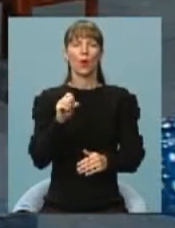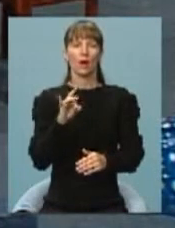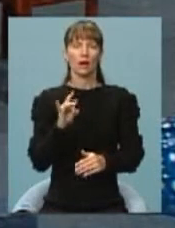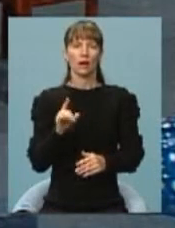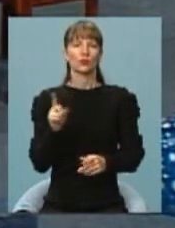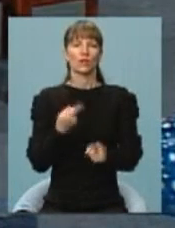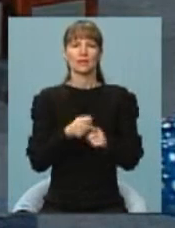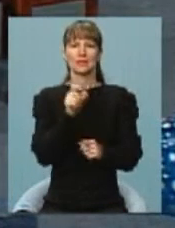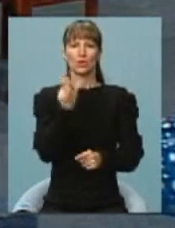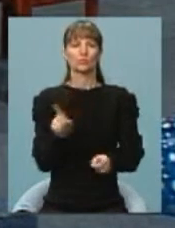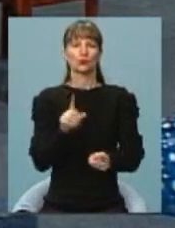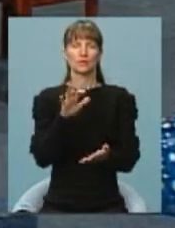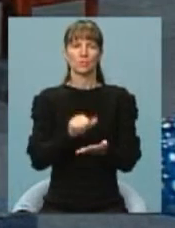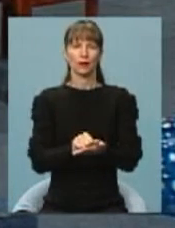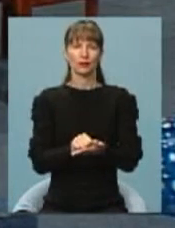вони займаються?